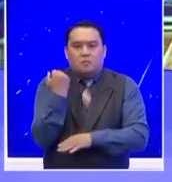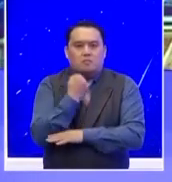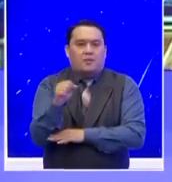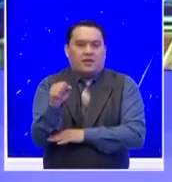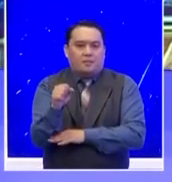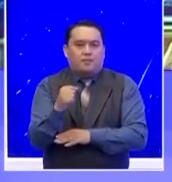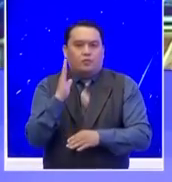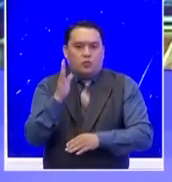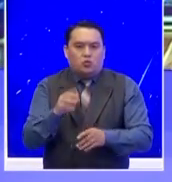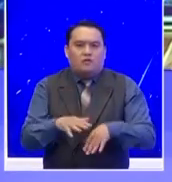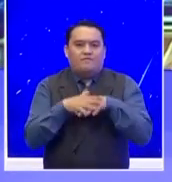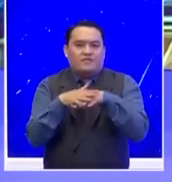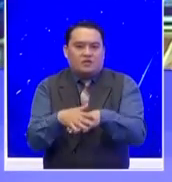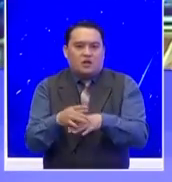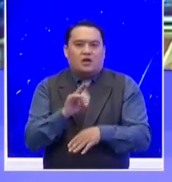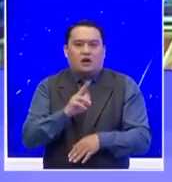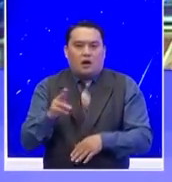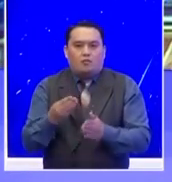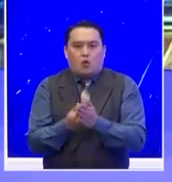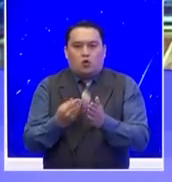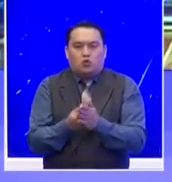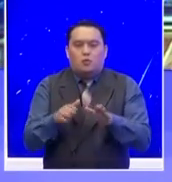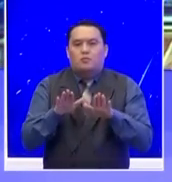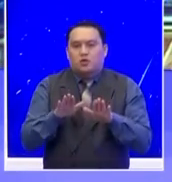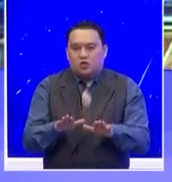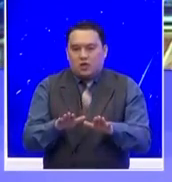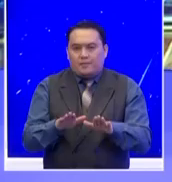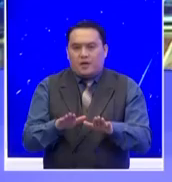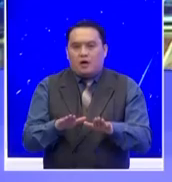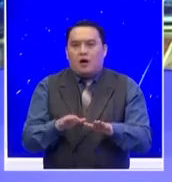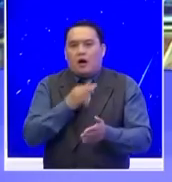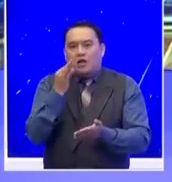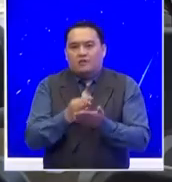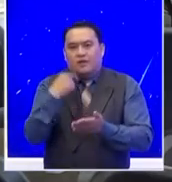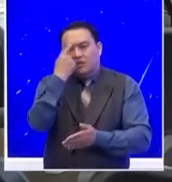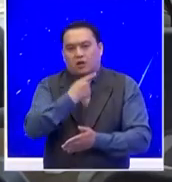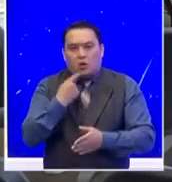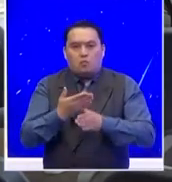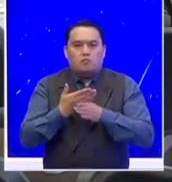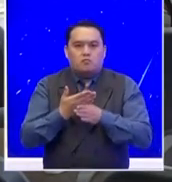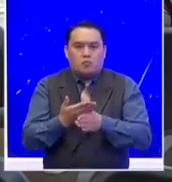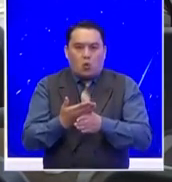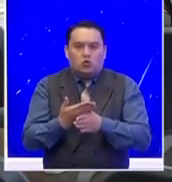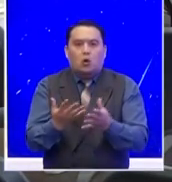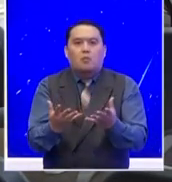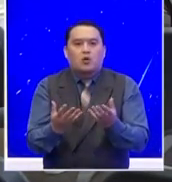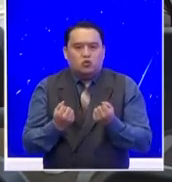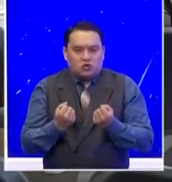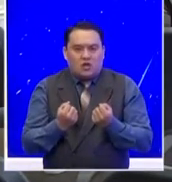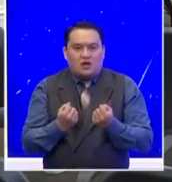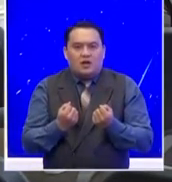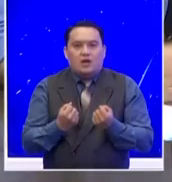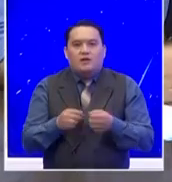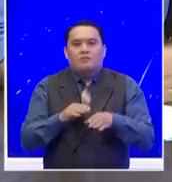Победы. Средства выделяются из республиканского и местного бюджетов. По словам ответственных лиц, помощь ветераны уже получили.